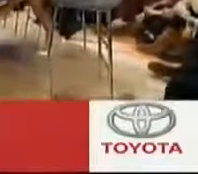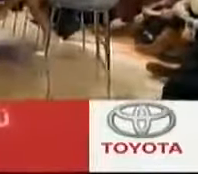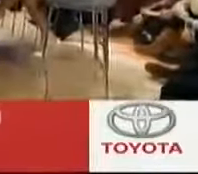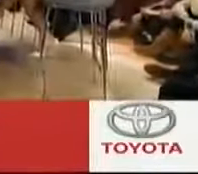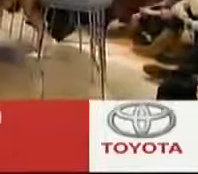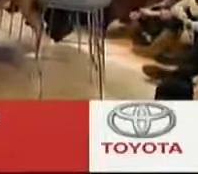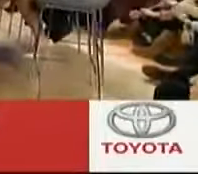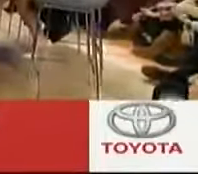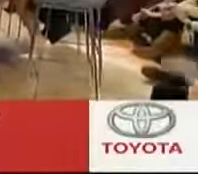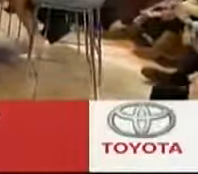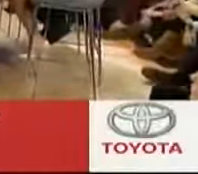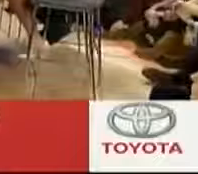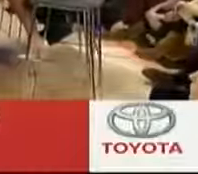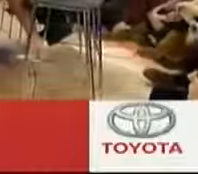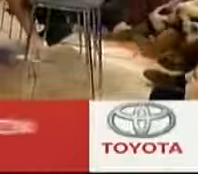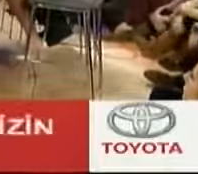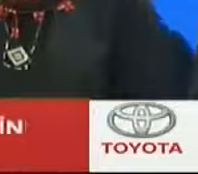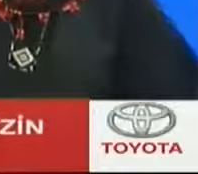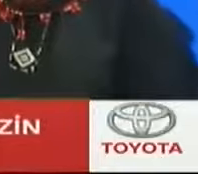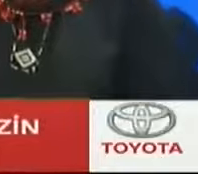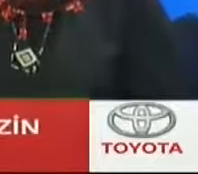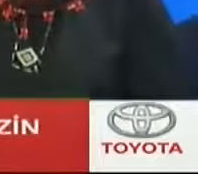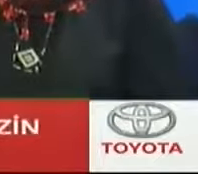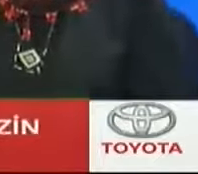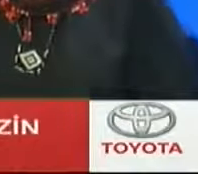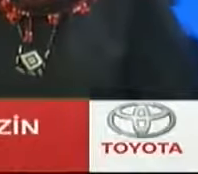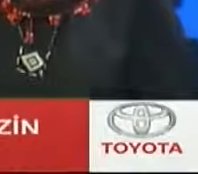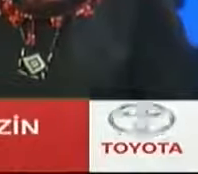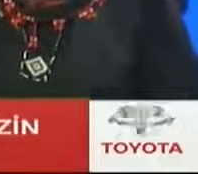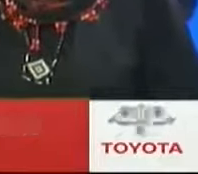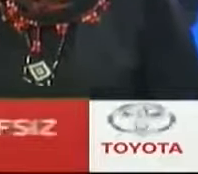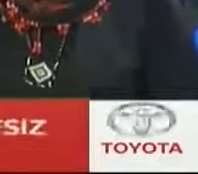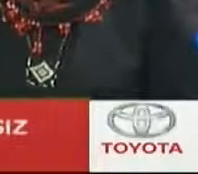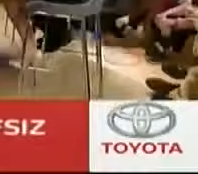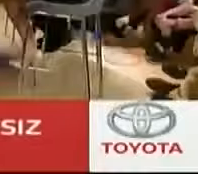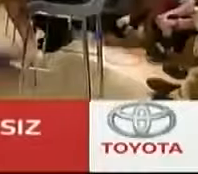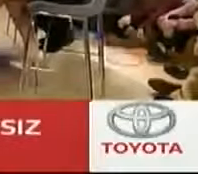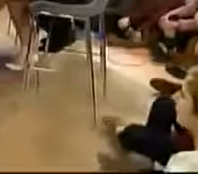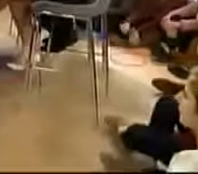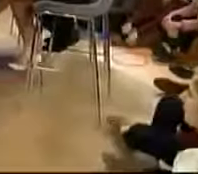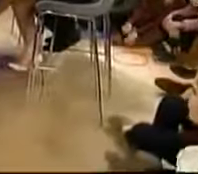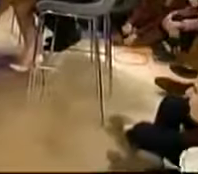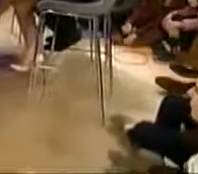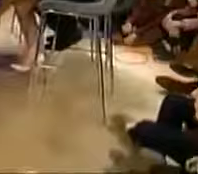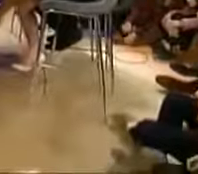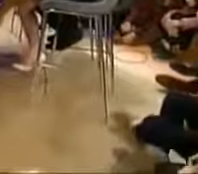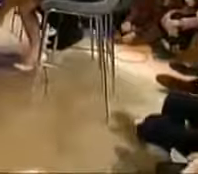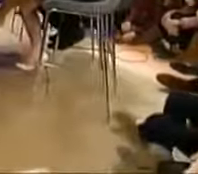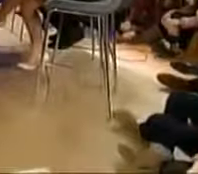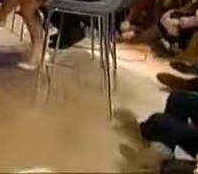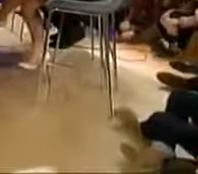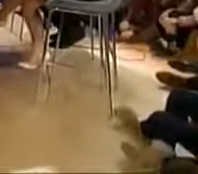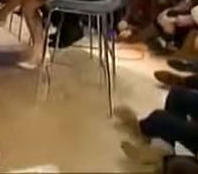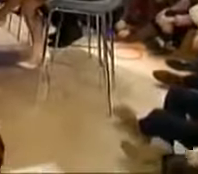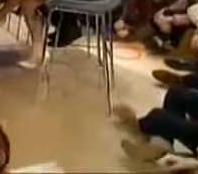Siz tişört mü getirdiniz? Ama ben başta bir şeyler söyleyecektim. Siz pat diye söylediniz şu an. Hayır, arkadaşlarım tişörtleri